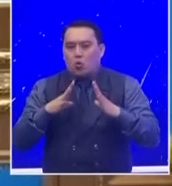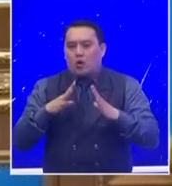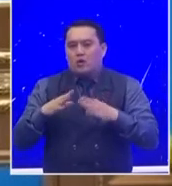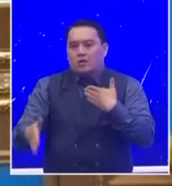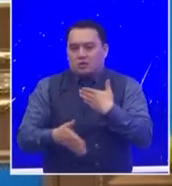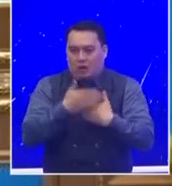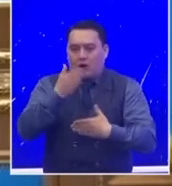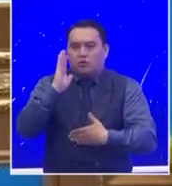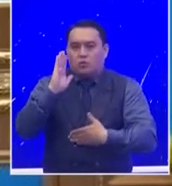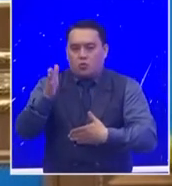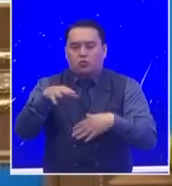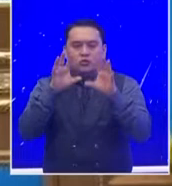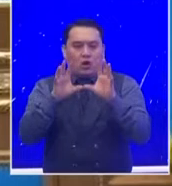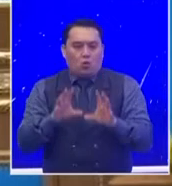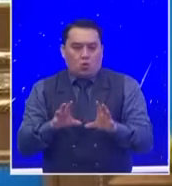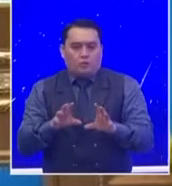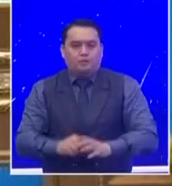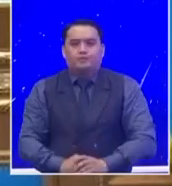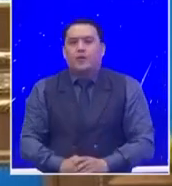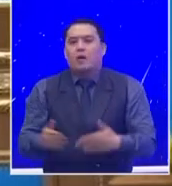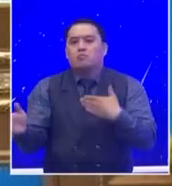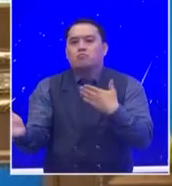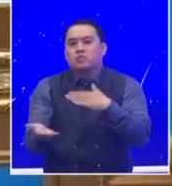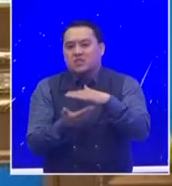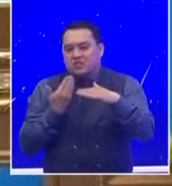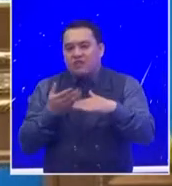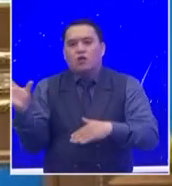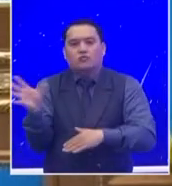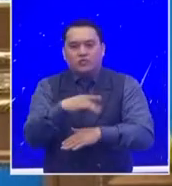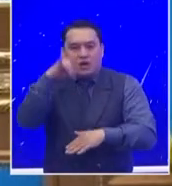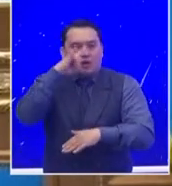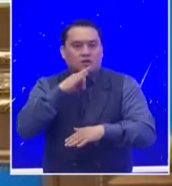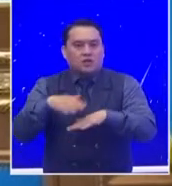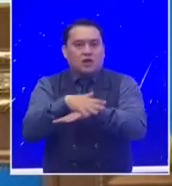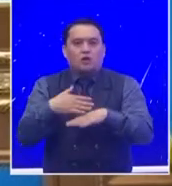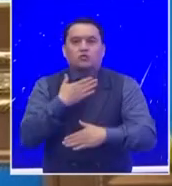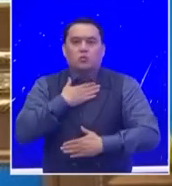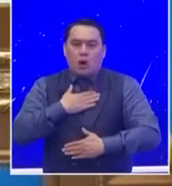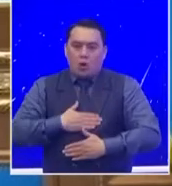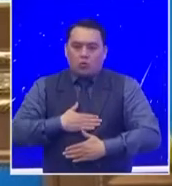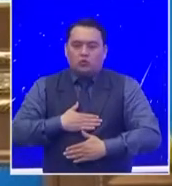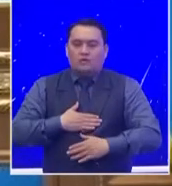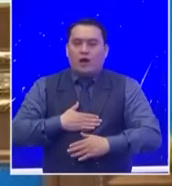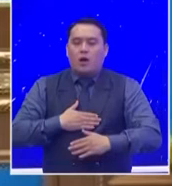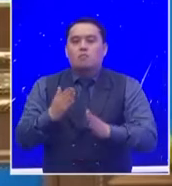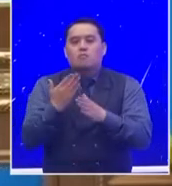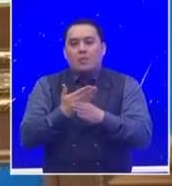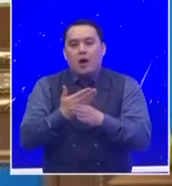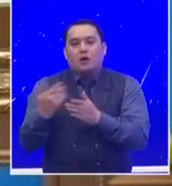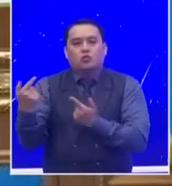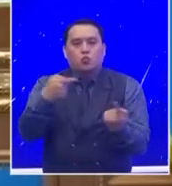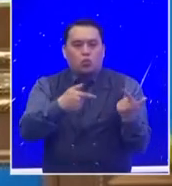понесут наказание согласно закону. Призываю всех граждан Казахстана сохранять спокойствие, помогать друг